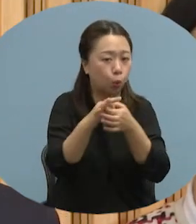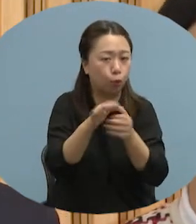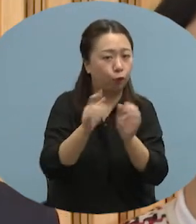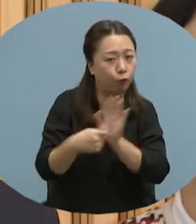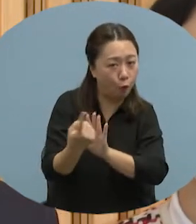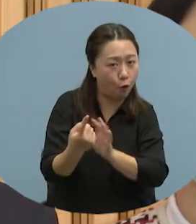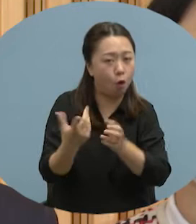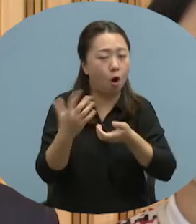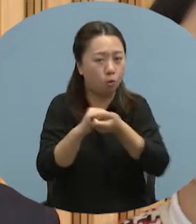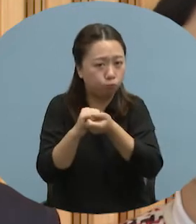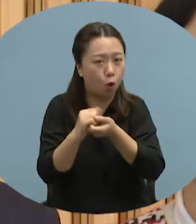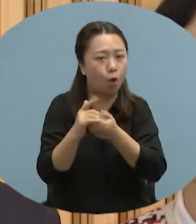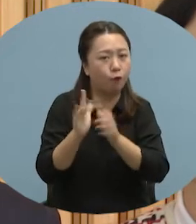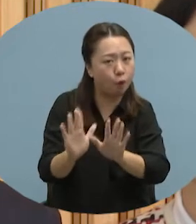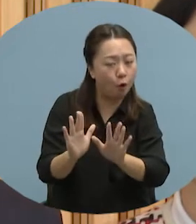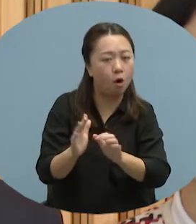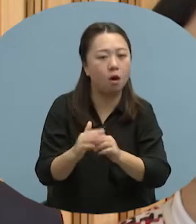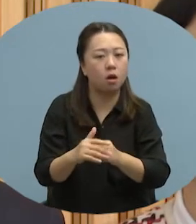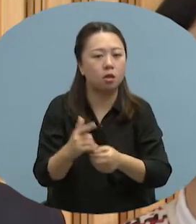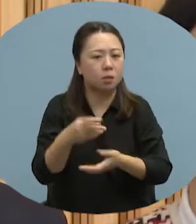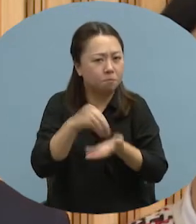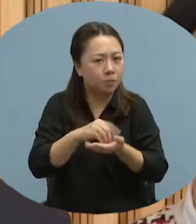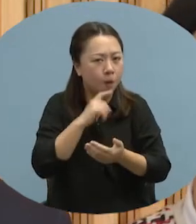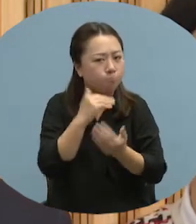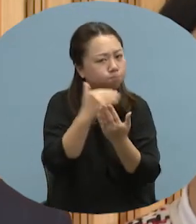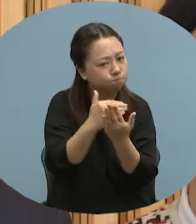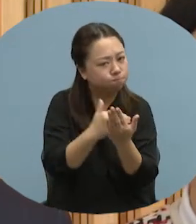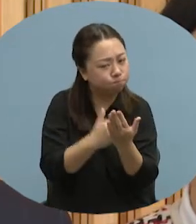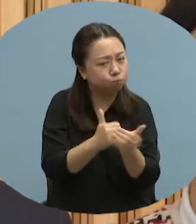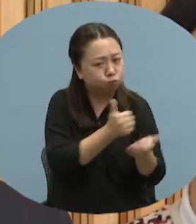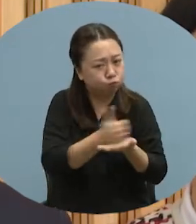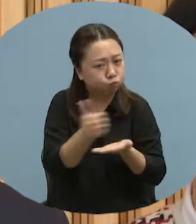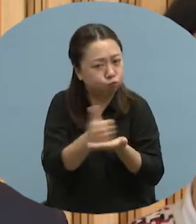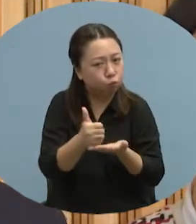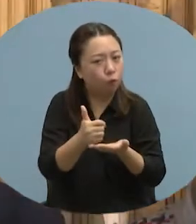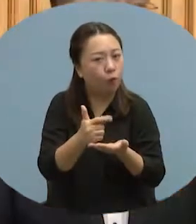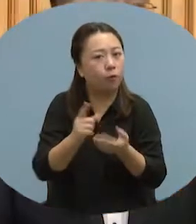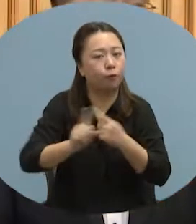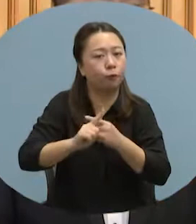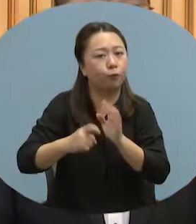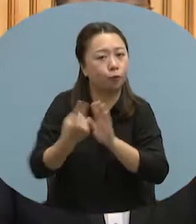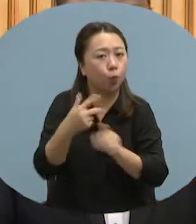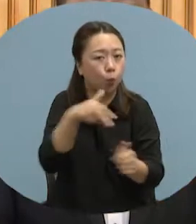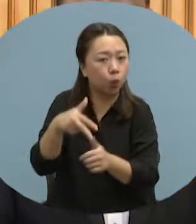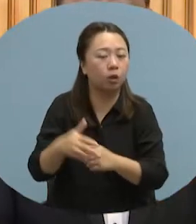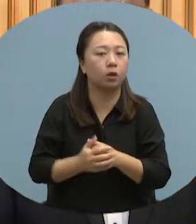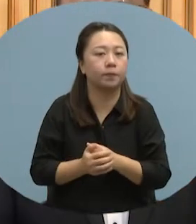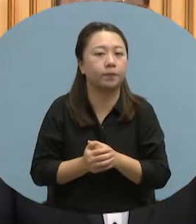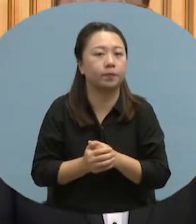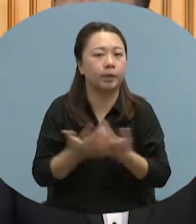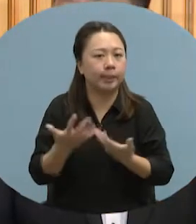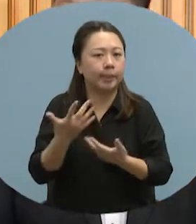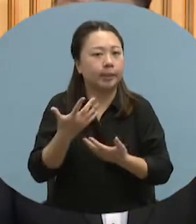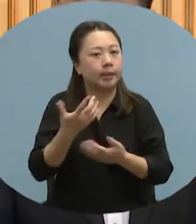制，確保有序、暢順和有效的風險管理。我們現在初步的構